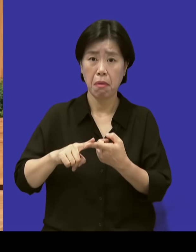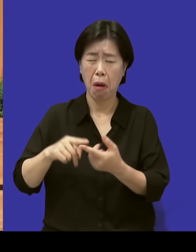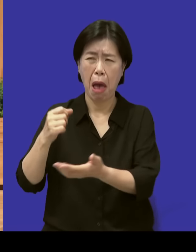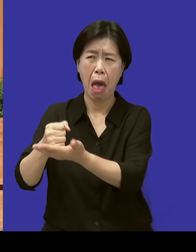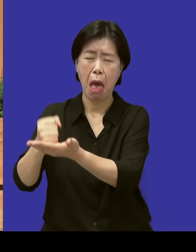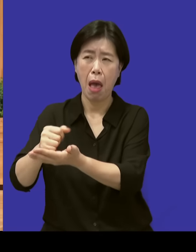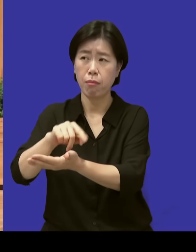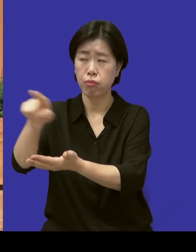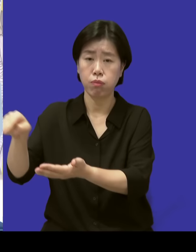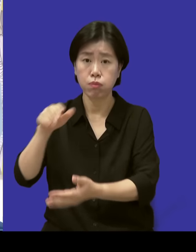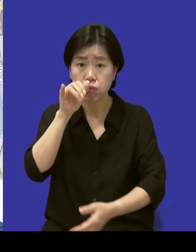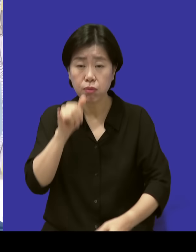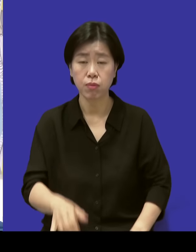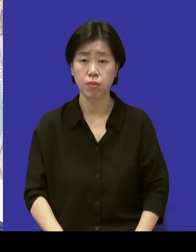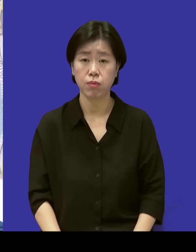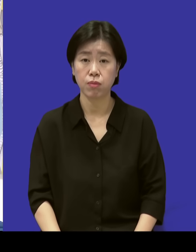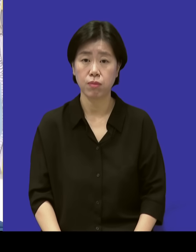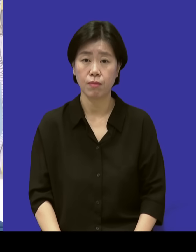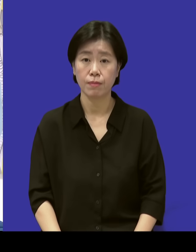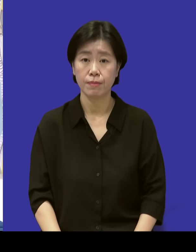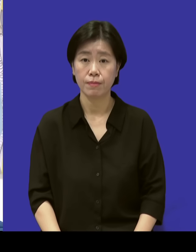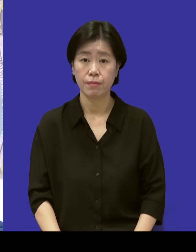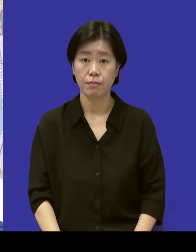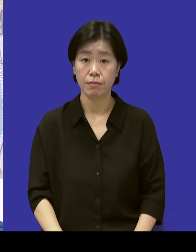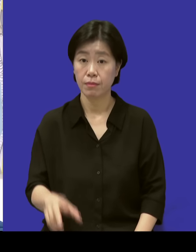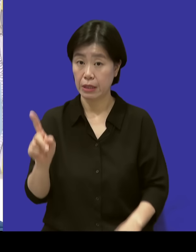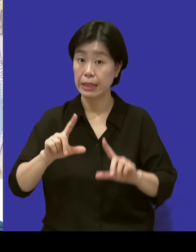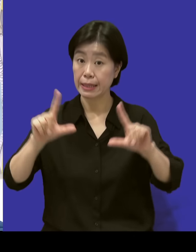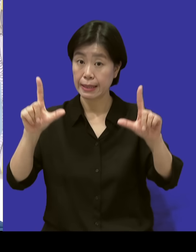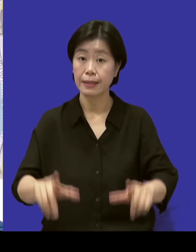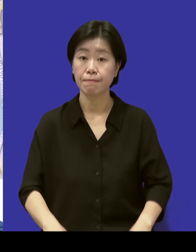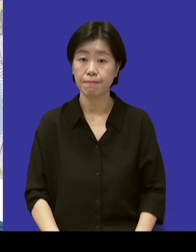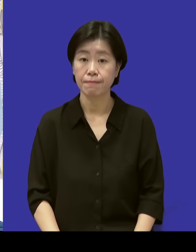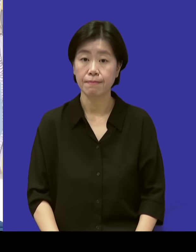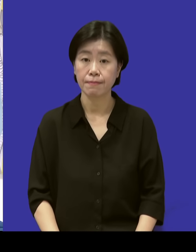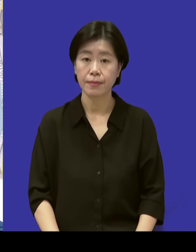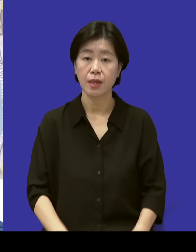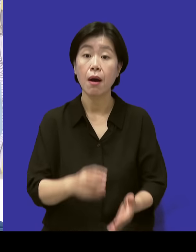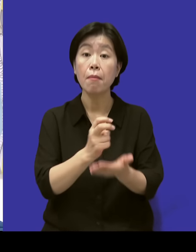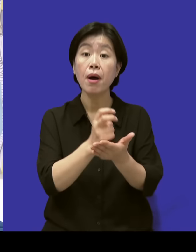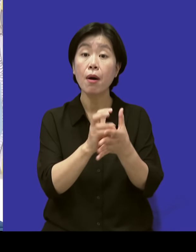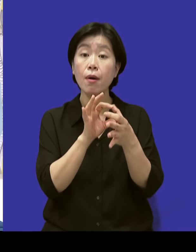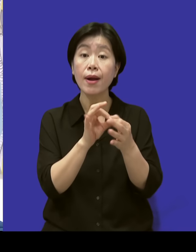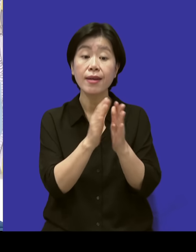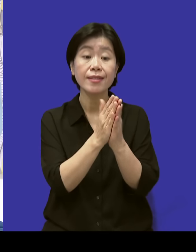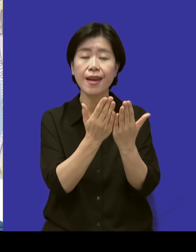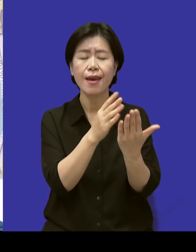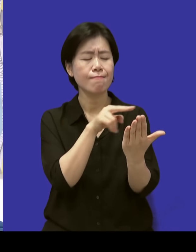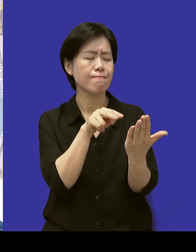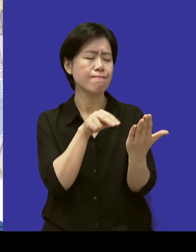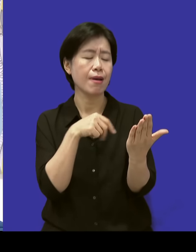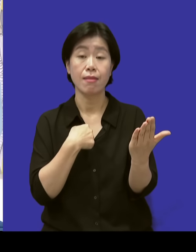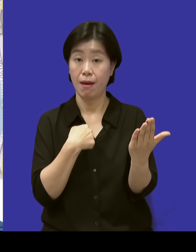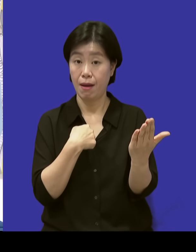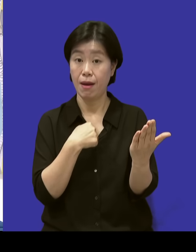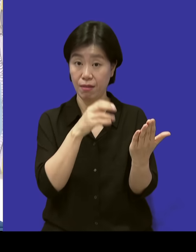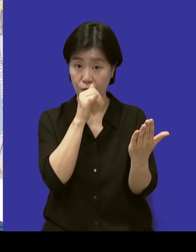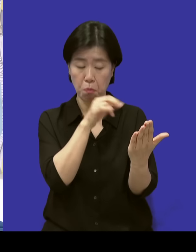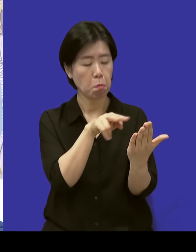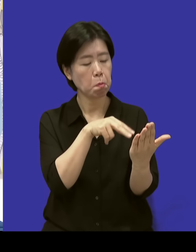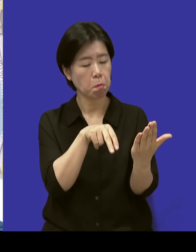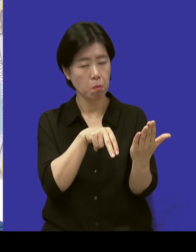네, 교도관 선배가. 근데 제가 어느 날 이제 그 법령집을 막 이렇게 보고 있었어요. 근데 그 당시에는